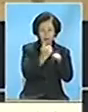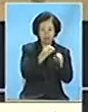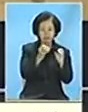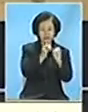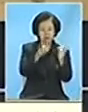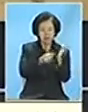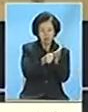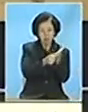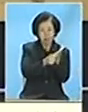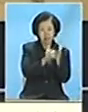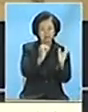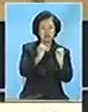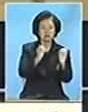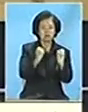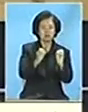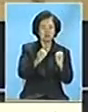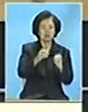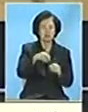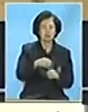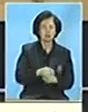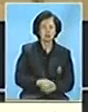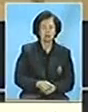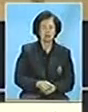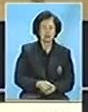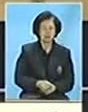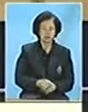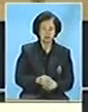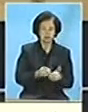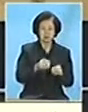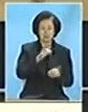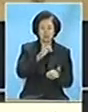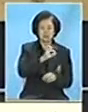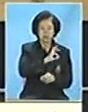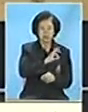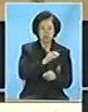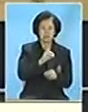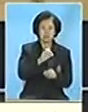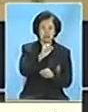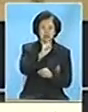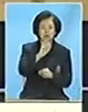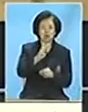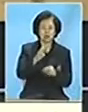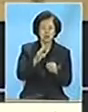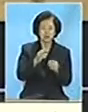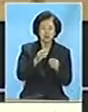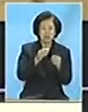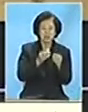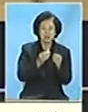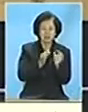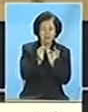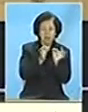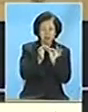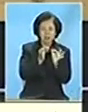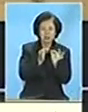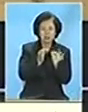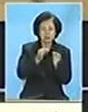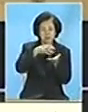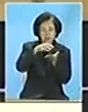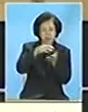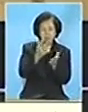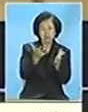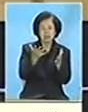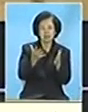ก้ไขเพิ่มเติมร่างพระราชบัญญัตินะคะดังนั้นสมาชิกวุฒิสภาจึงไม่สามารถอภิปรายได้นะคะขอเชิญเลข